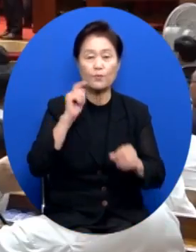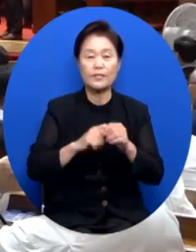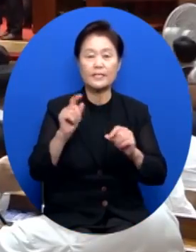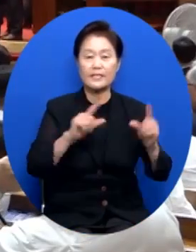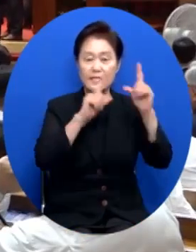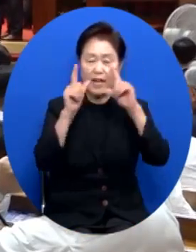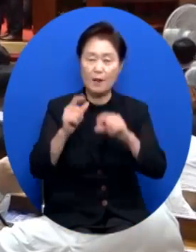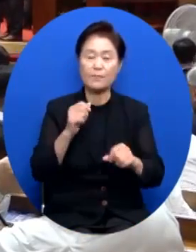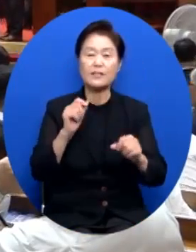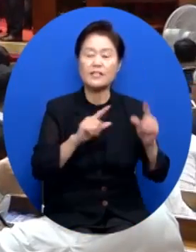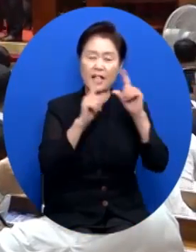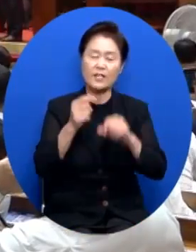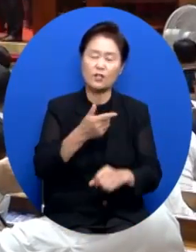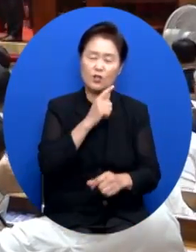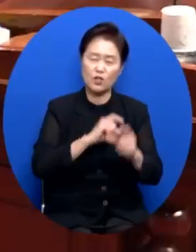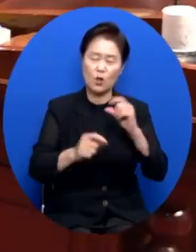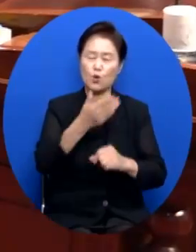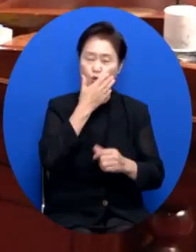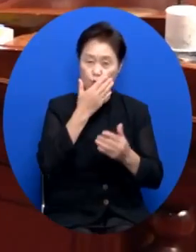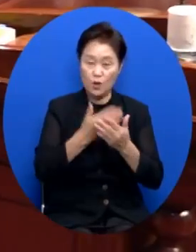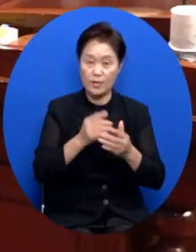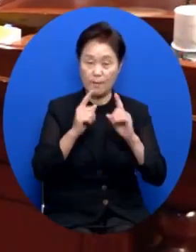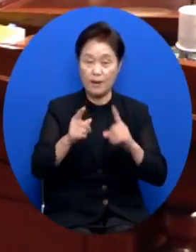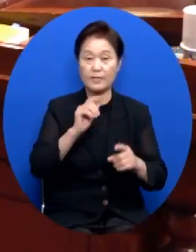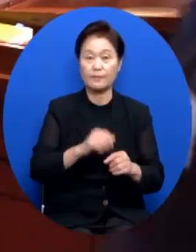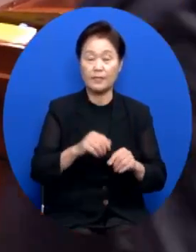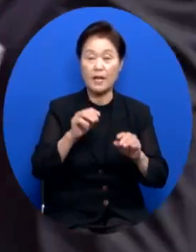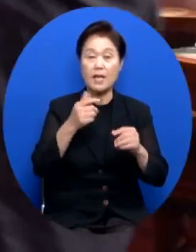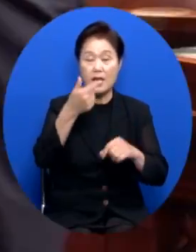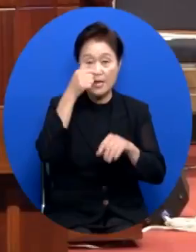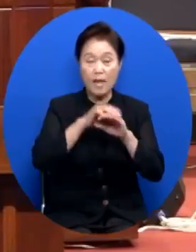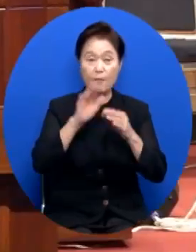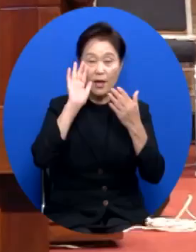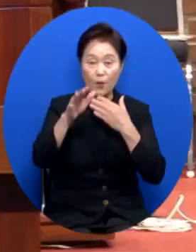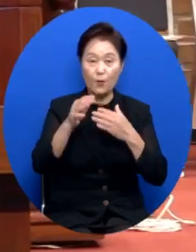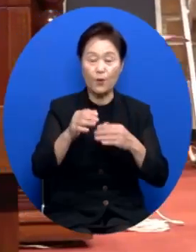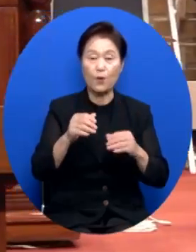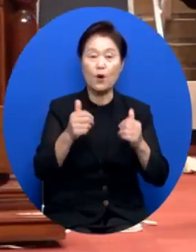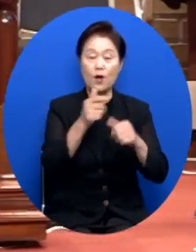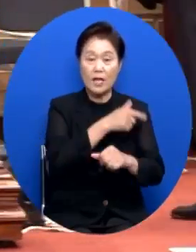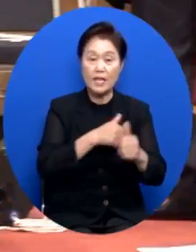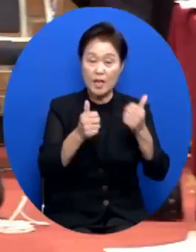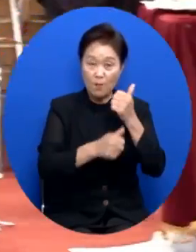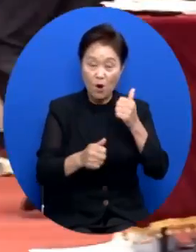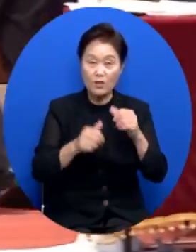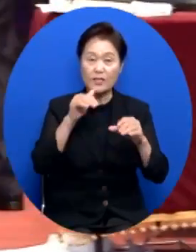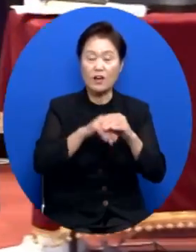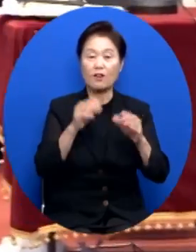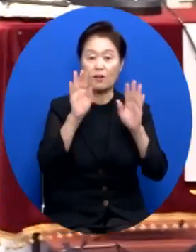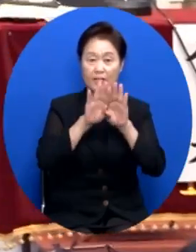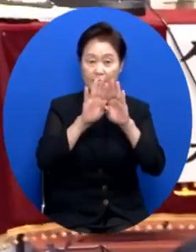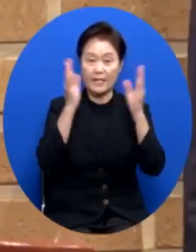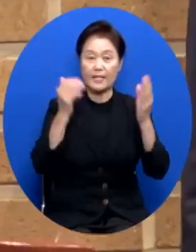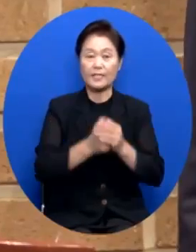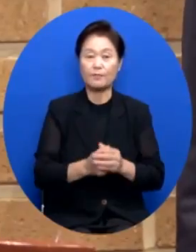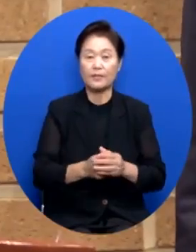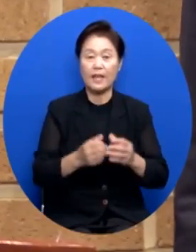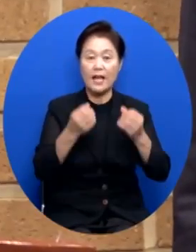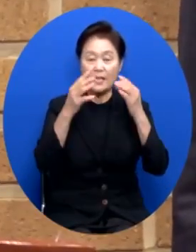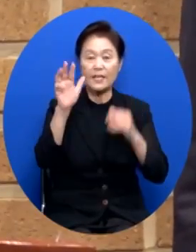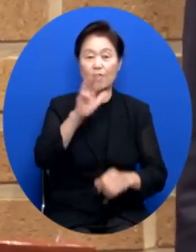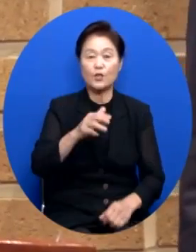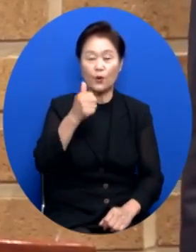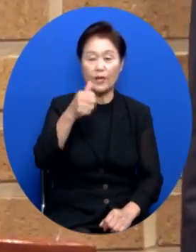것입니다. 개회 예배 후 임원 선거가 진행됐습니다. 신임 총회장에는 부총회장이었던 진주 성광교회 정태진